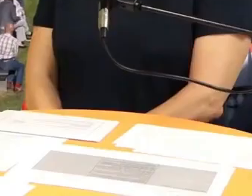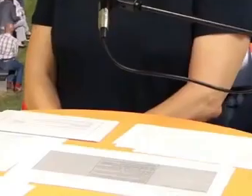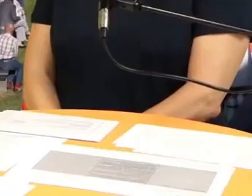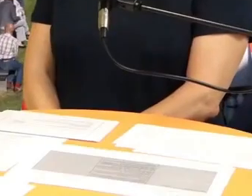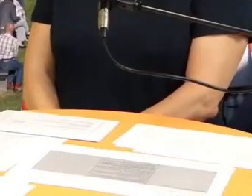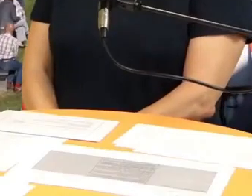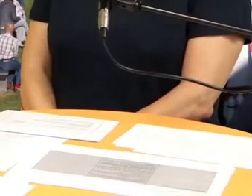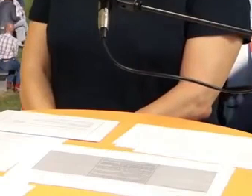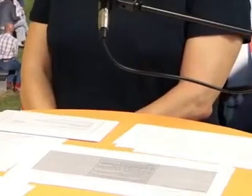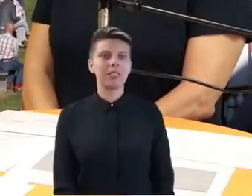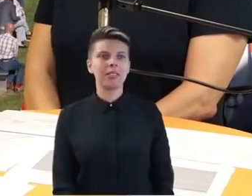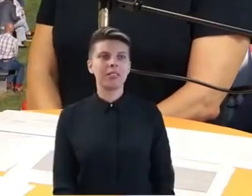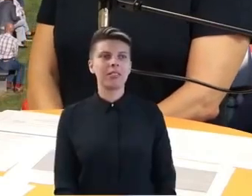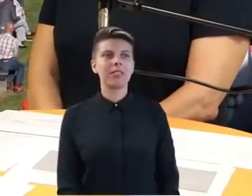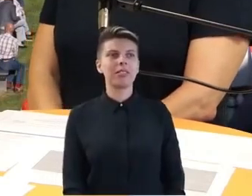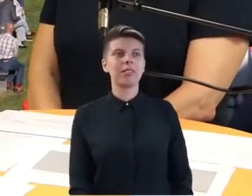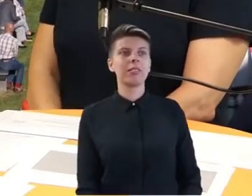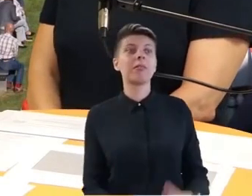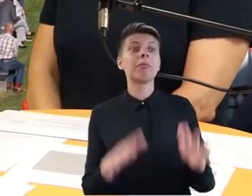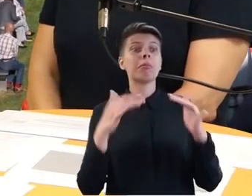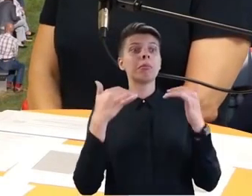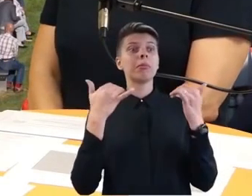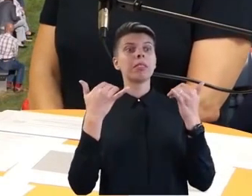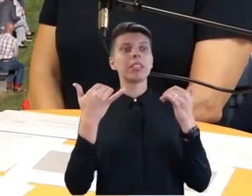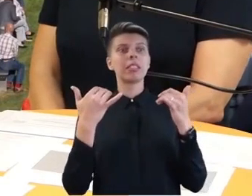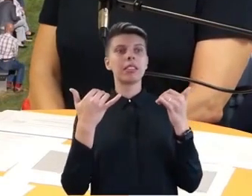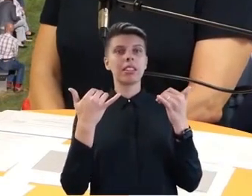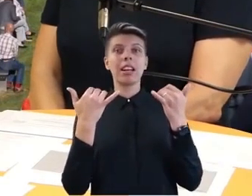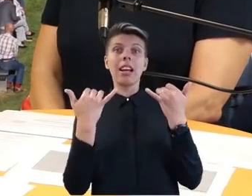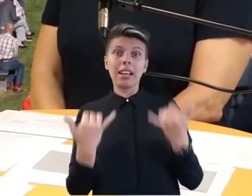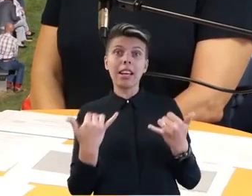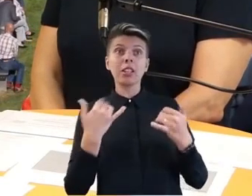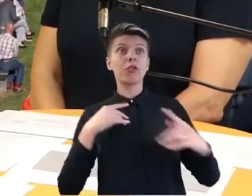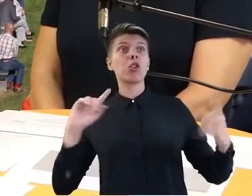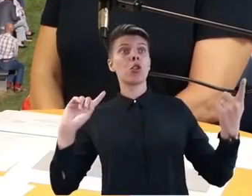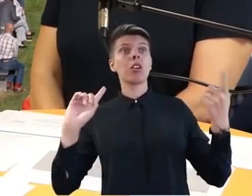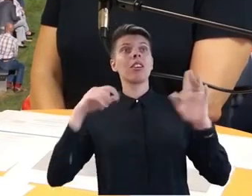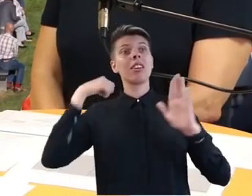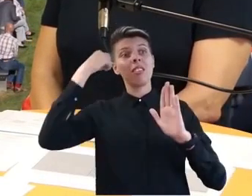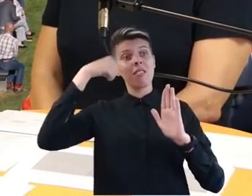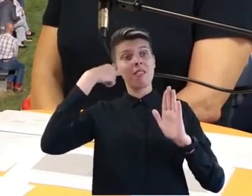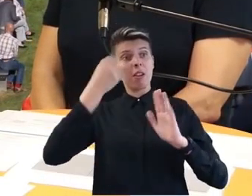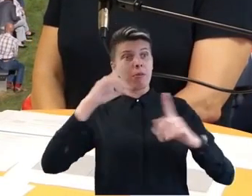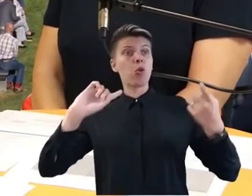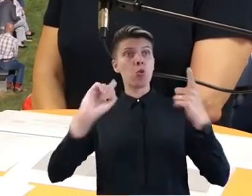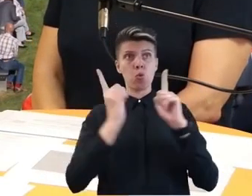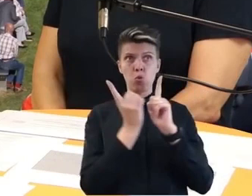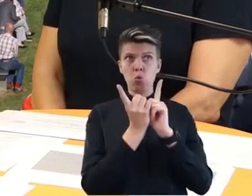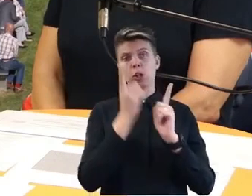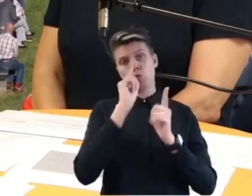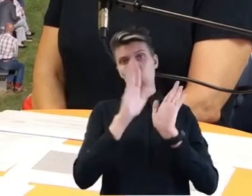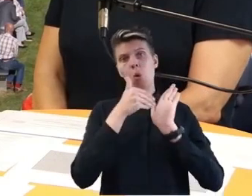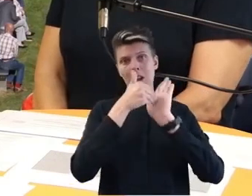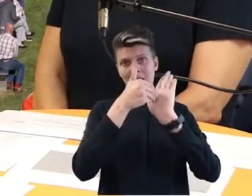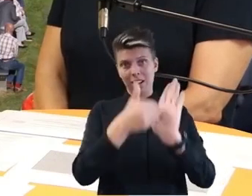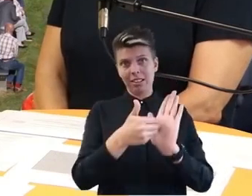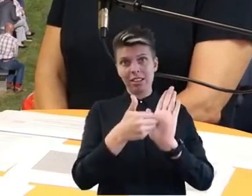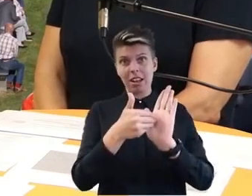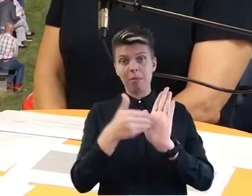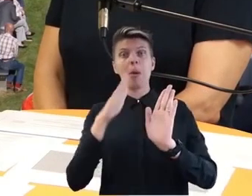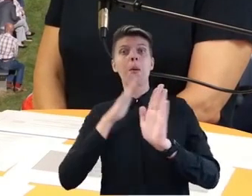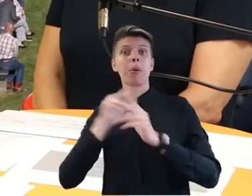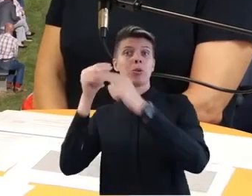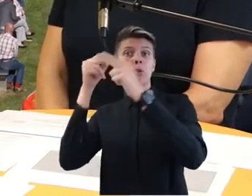wir haben ihnen jetzt die kurzform des wan films gezeigt aber auch die langform finden sie natürlich auch bei uns auf